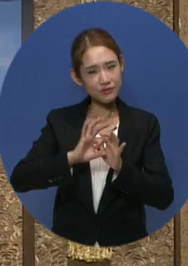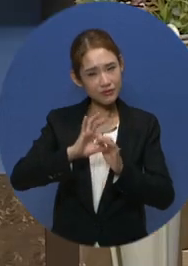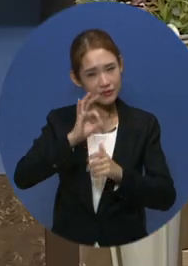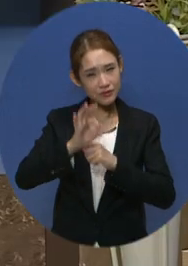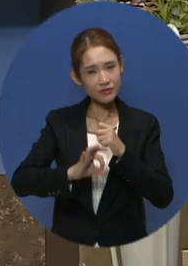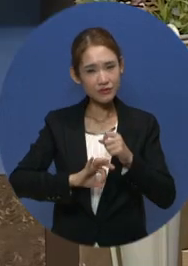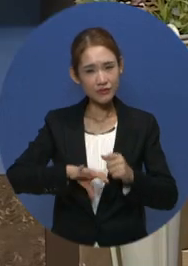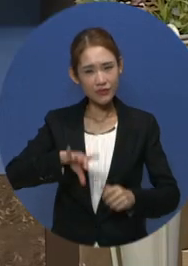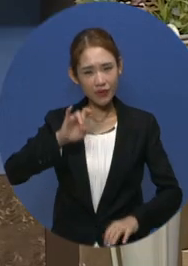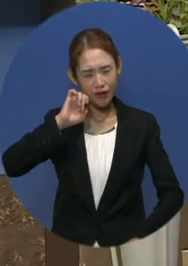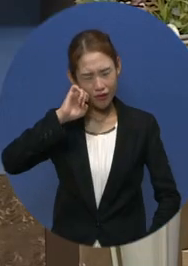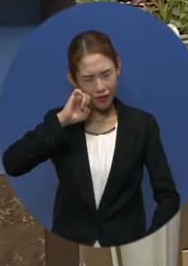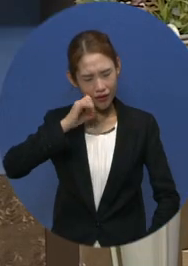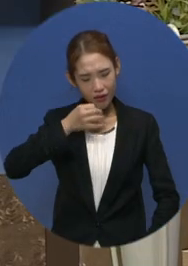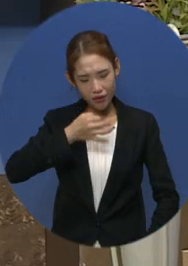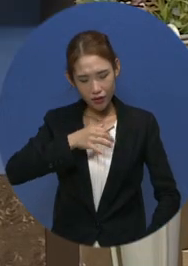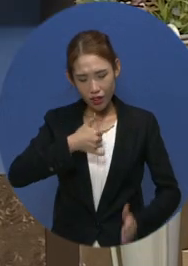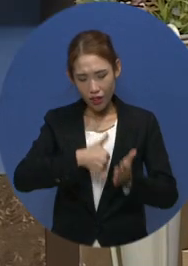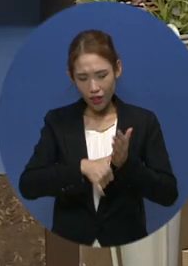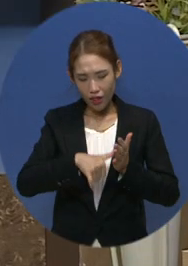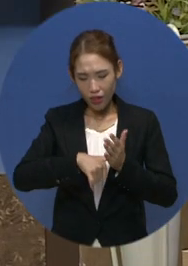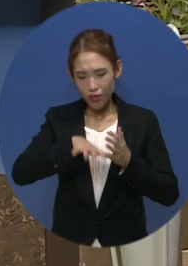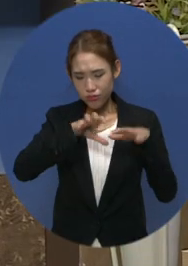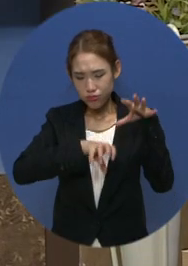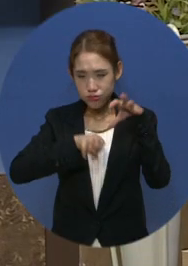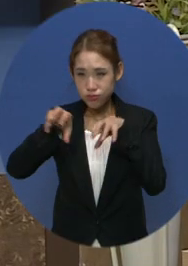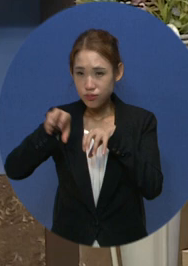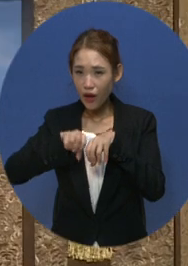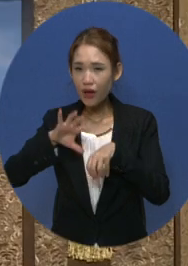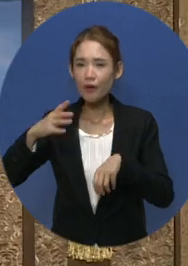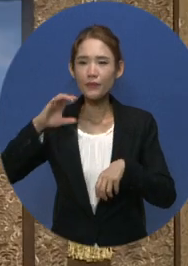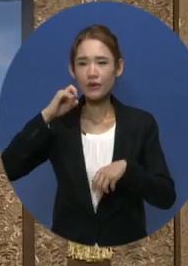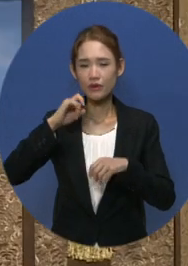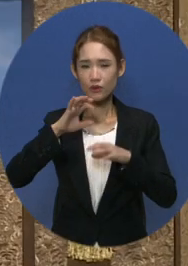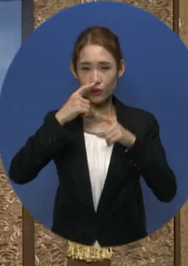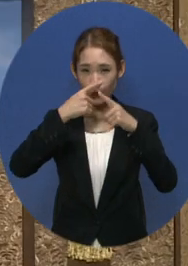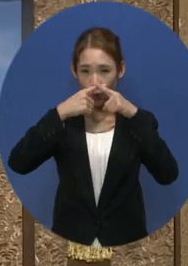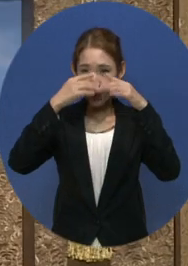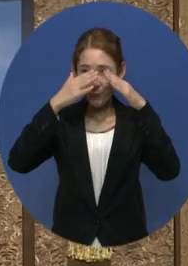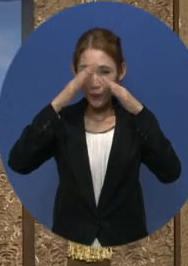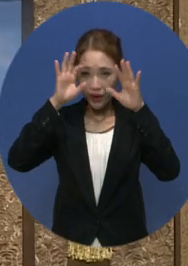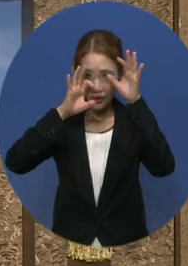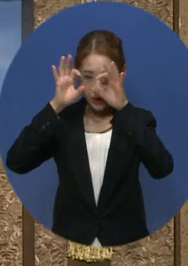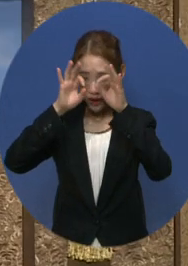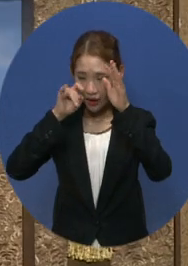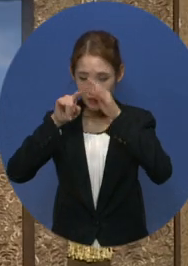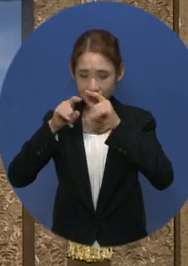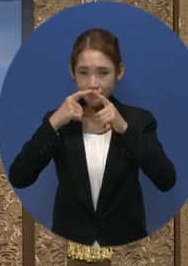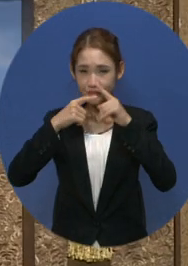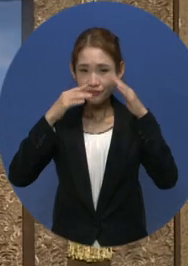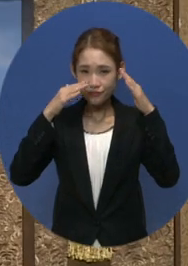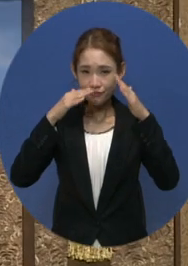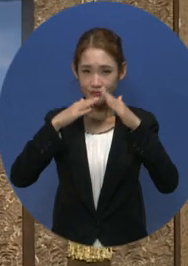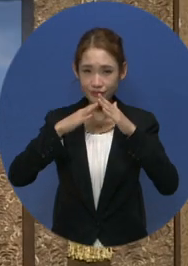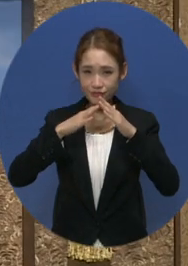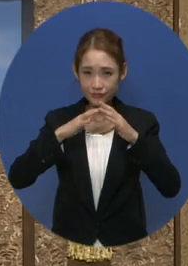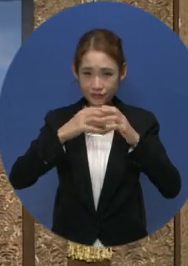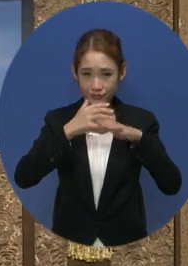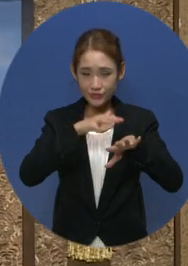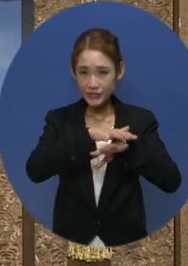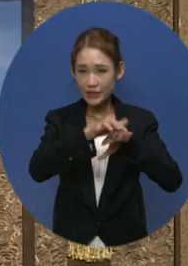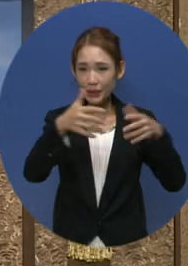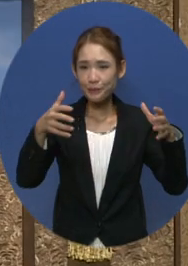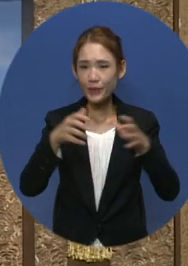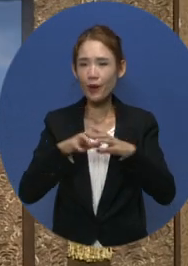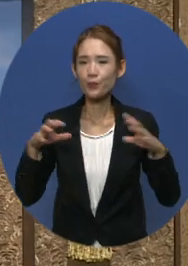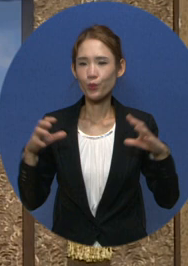막 엄청 힘들었어요. 물건 예. 모으기가. 예. 그게 주로 이제 교회에 찾아다니면서 아. 이제 교회에서 집단으로 이제 모집